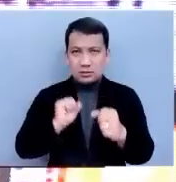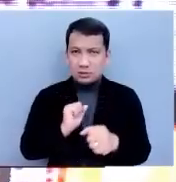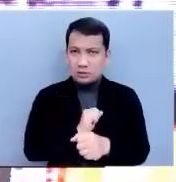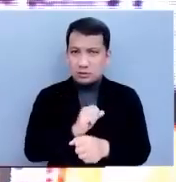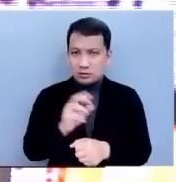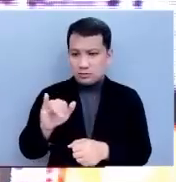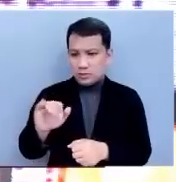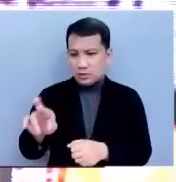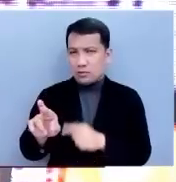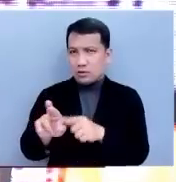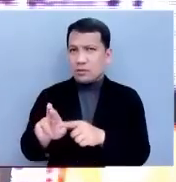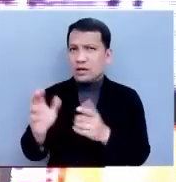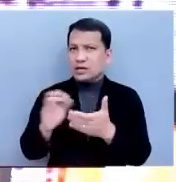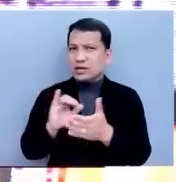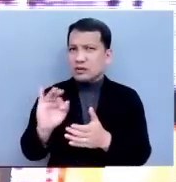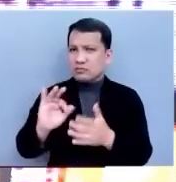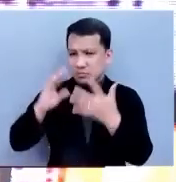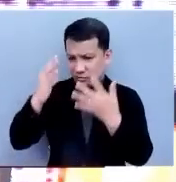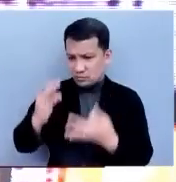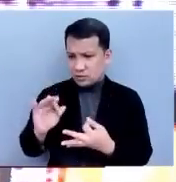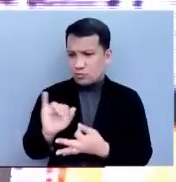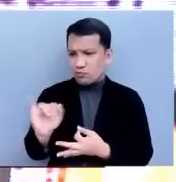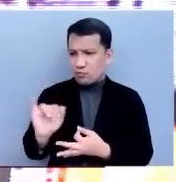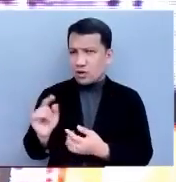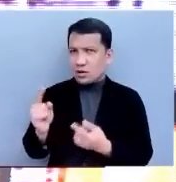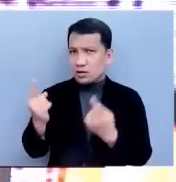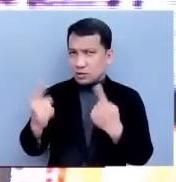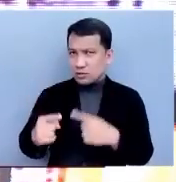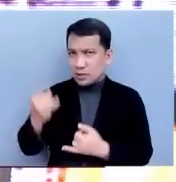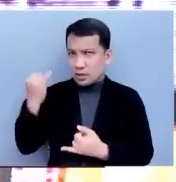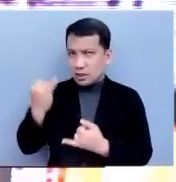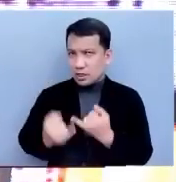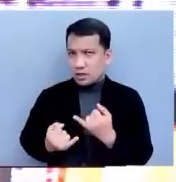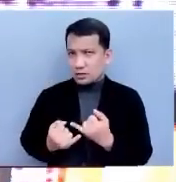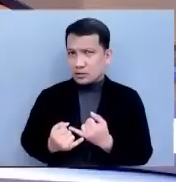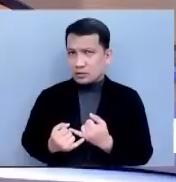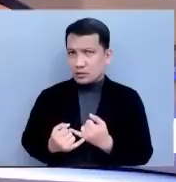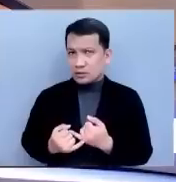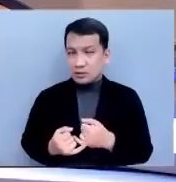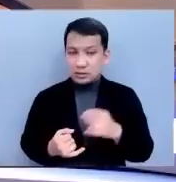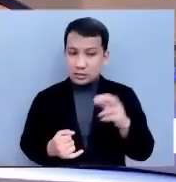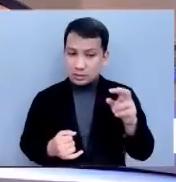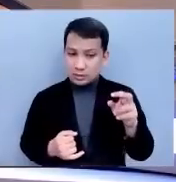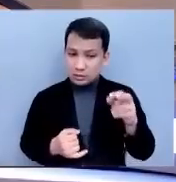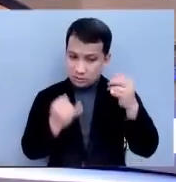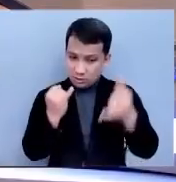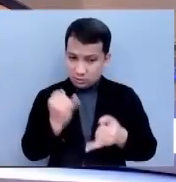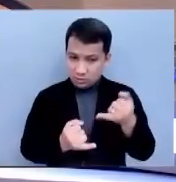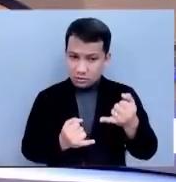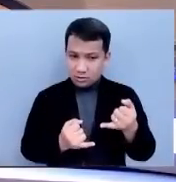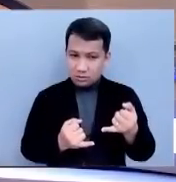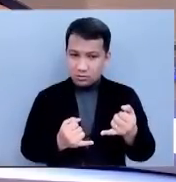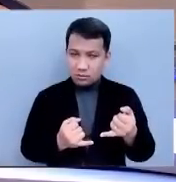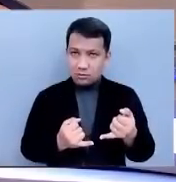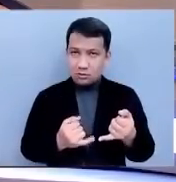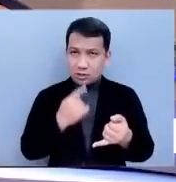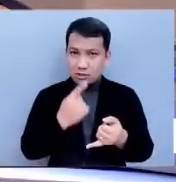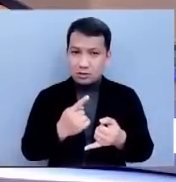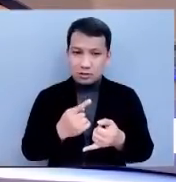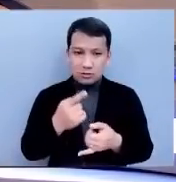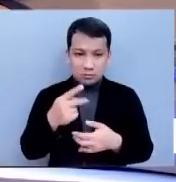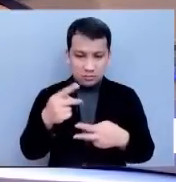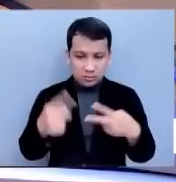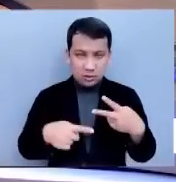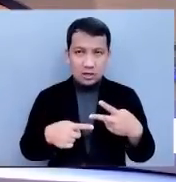yun ang napag-desisyonan in final when the final copy has two dates or two periods. Yeah,